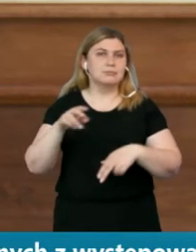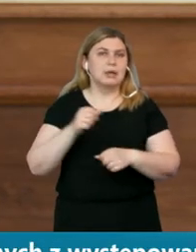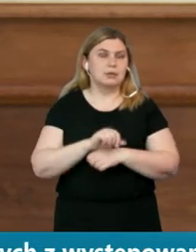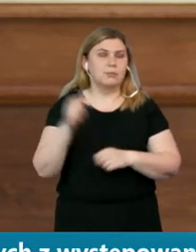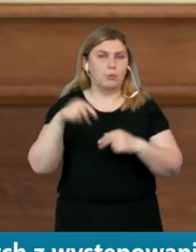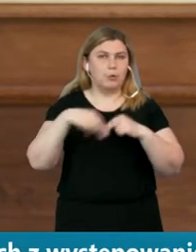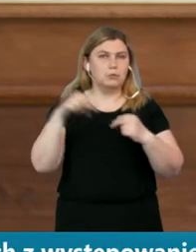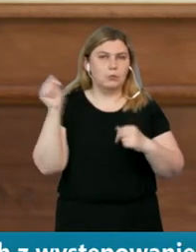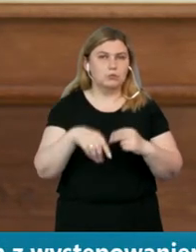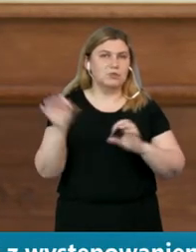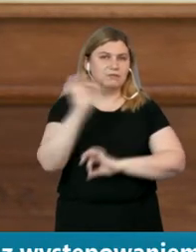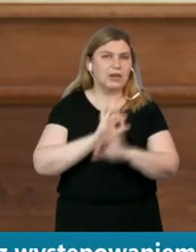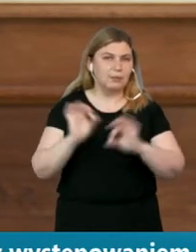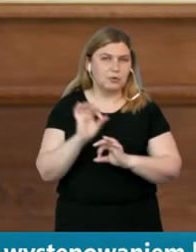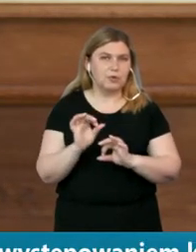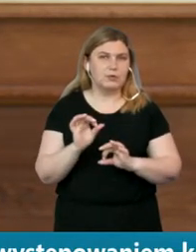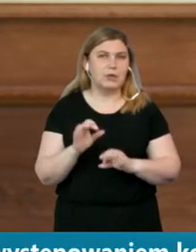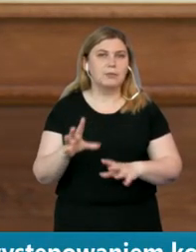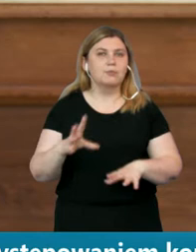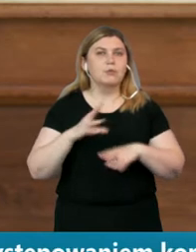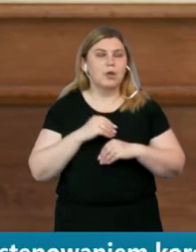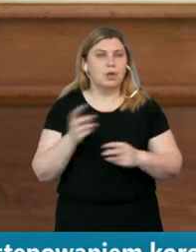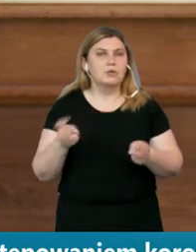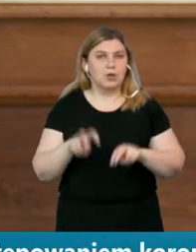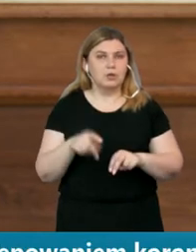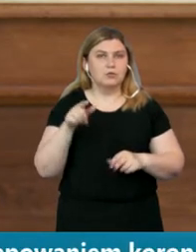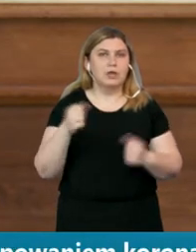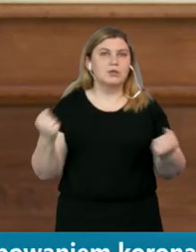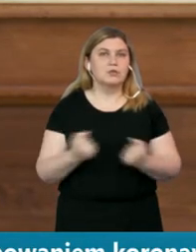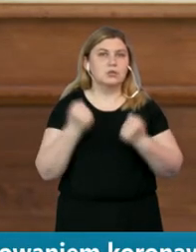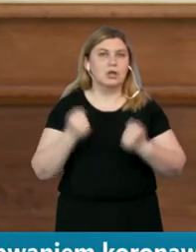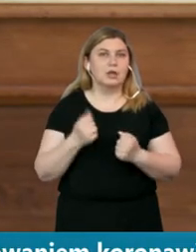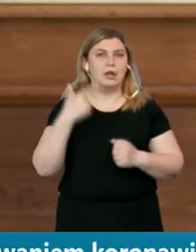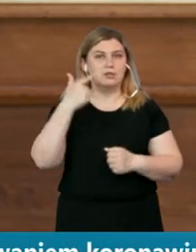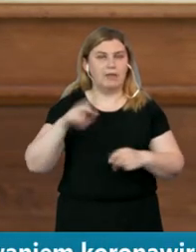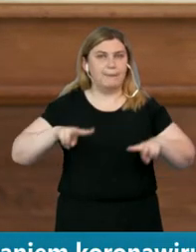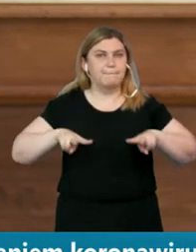i przyjęliśmy takie założenie, że staramy się to robić w oparciu o dwa pasy